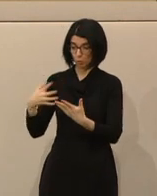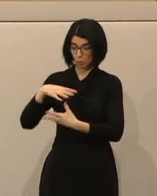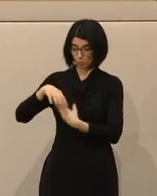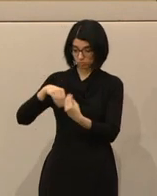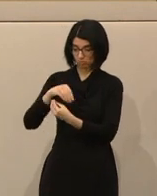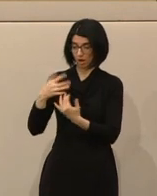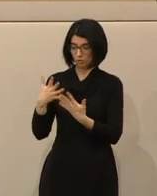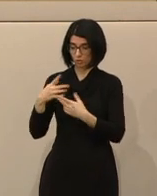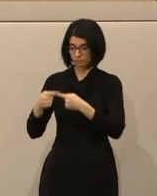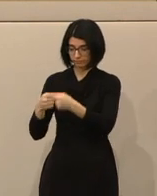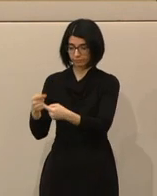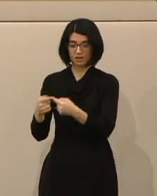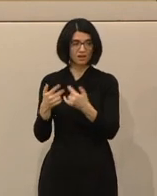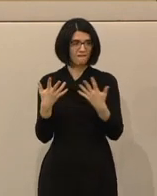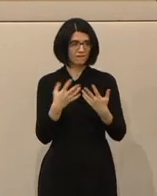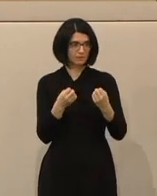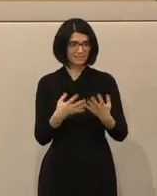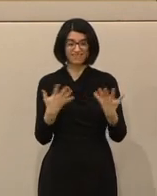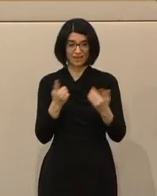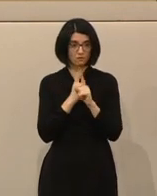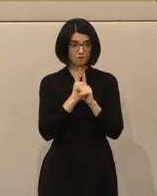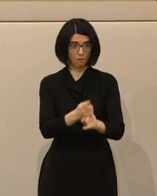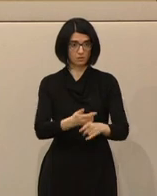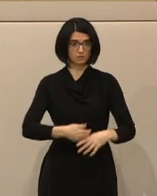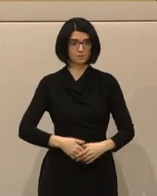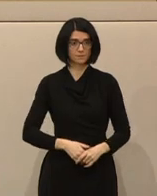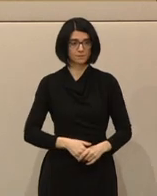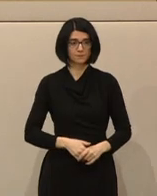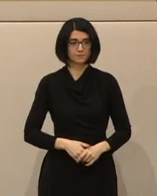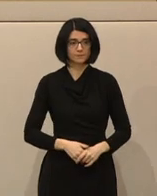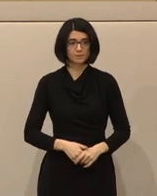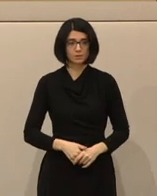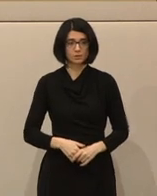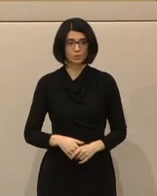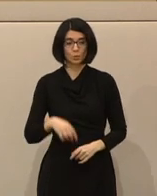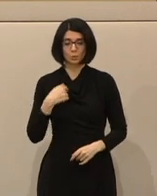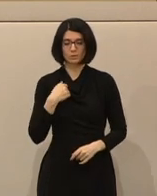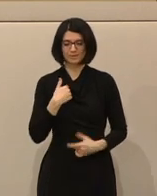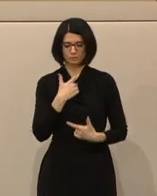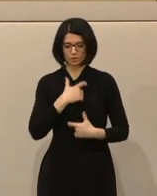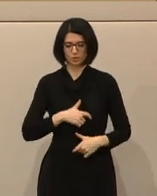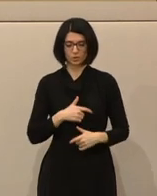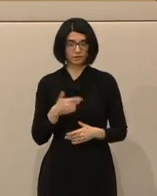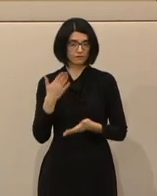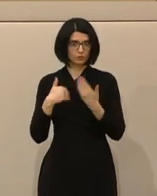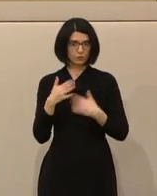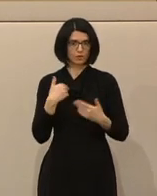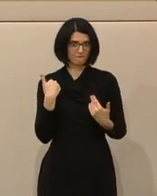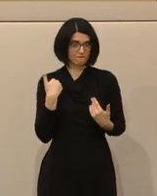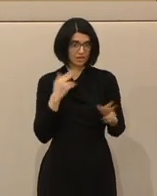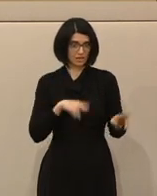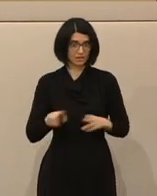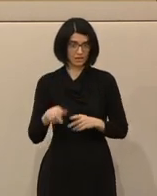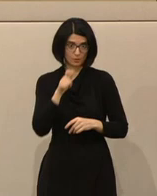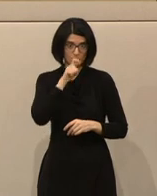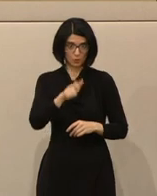Vorgehen haben kann. Und was mich ganz besonders schmerzt, als ehemalige Richterin,